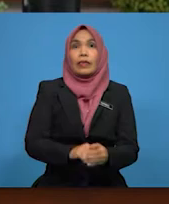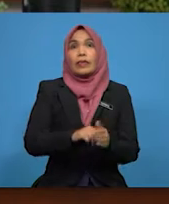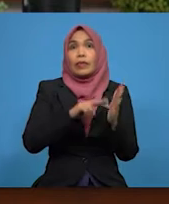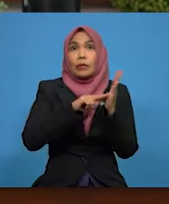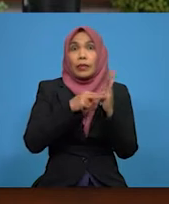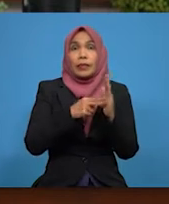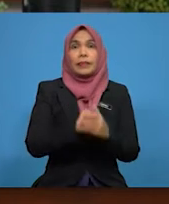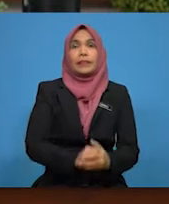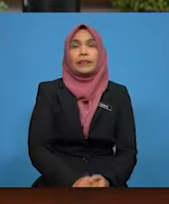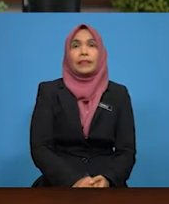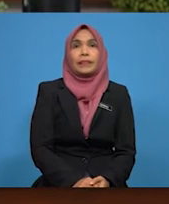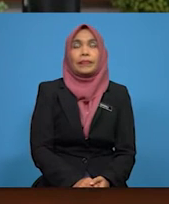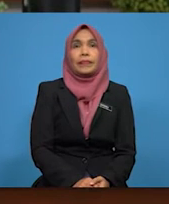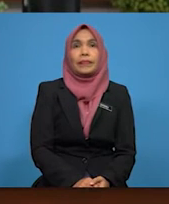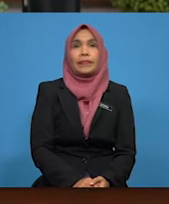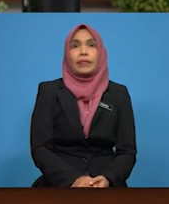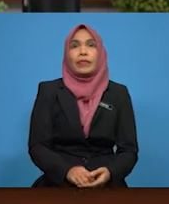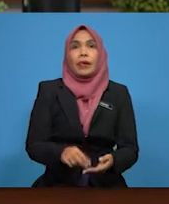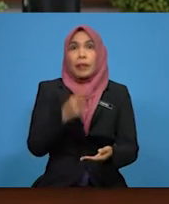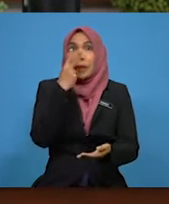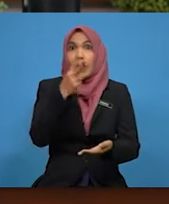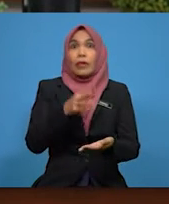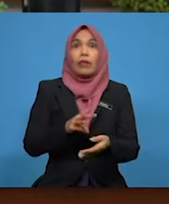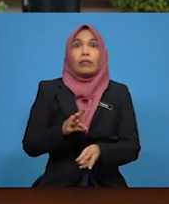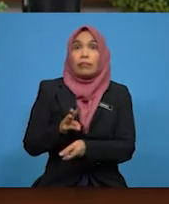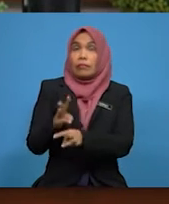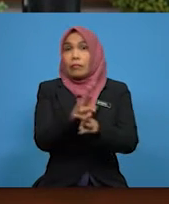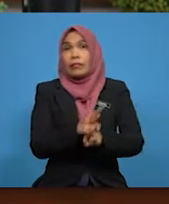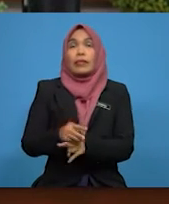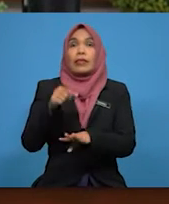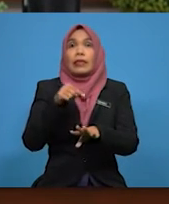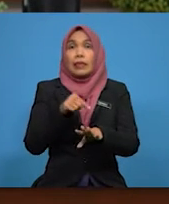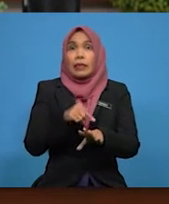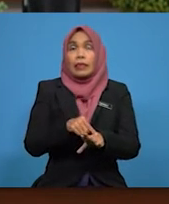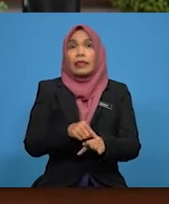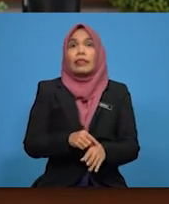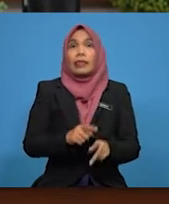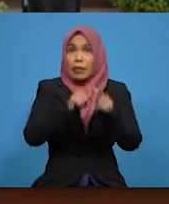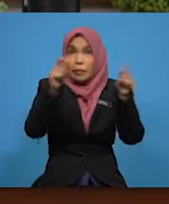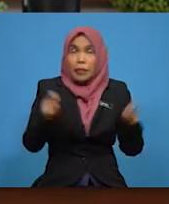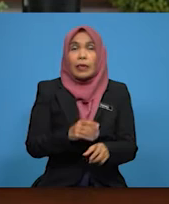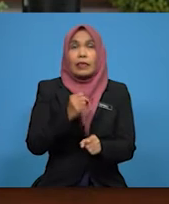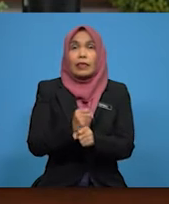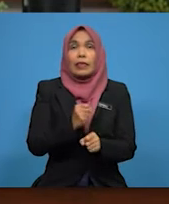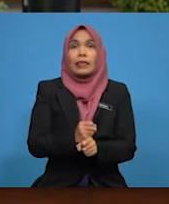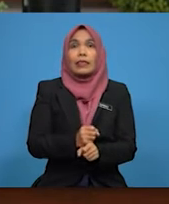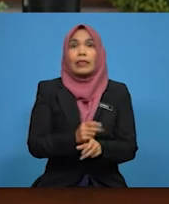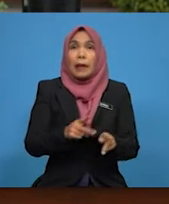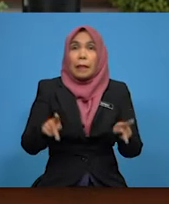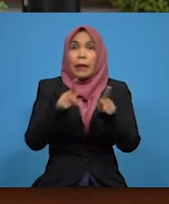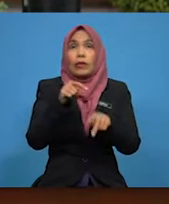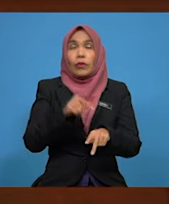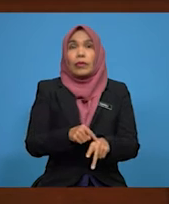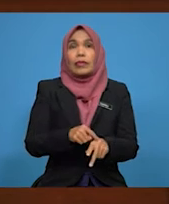Kesimpulannya, pemantauan disiplin pekerja di tempat kerja perlu diambil perhatian yang serius oleh pihak